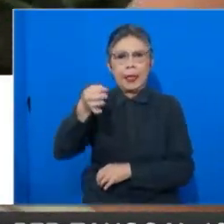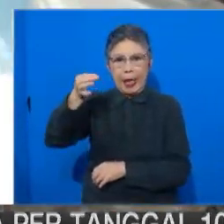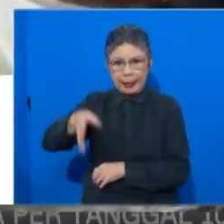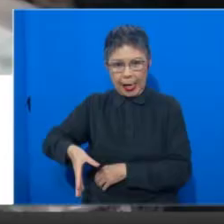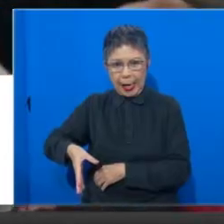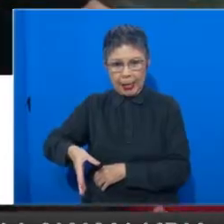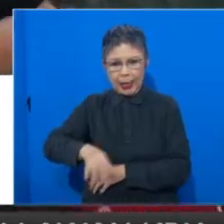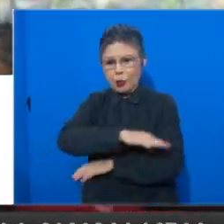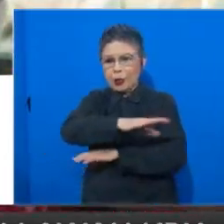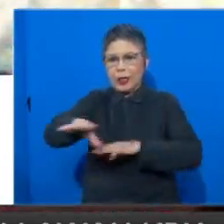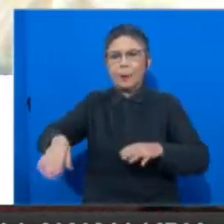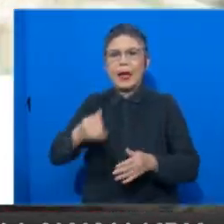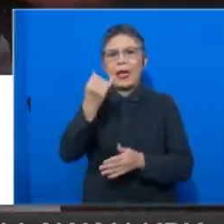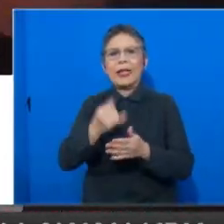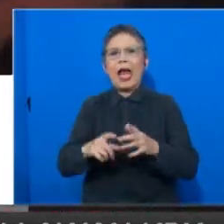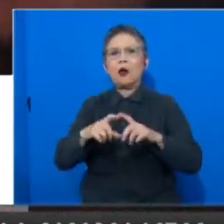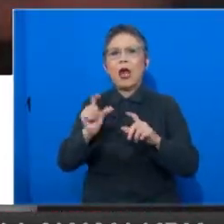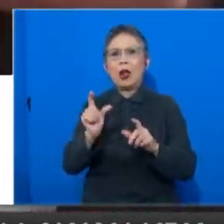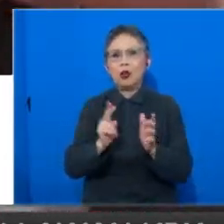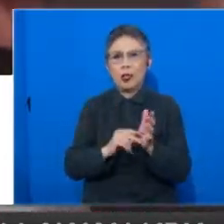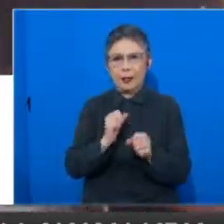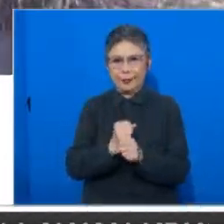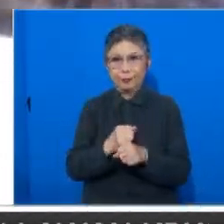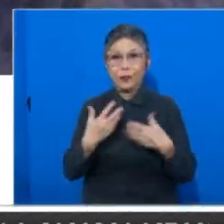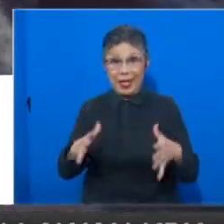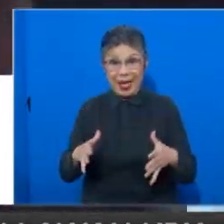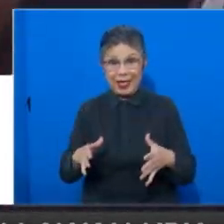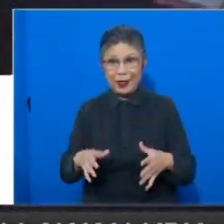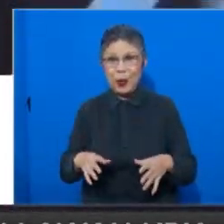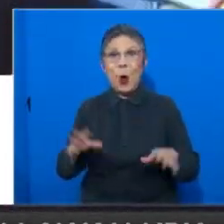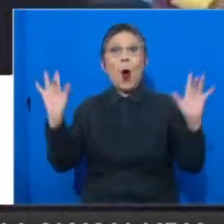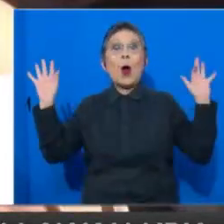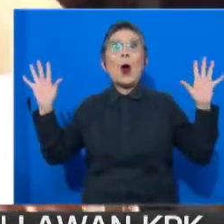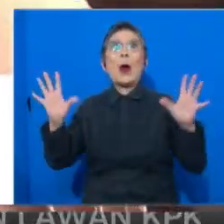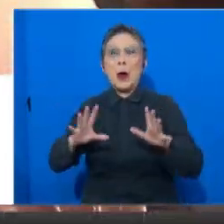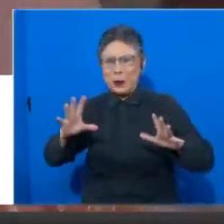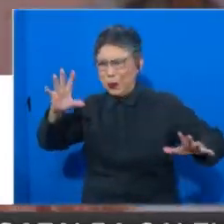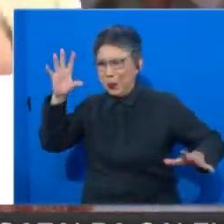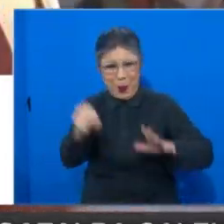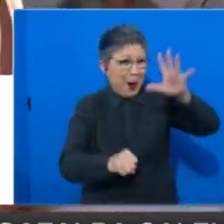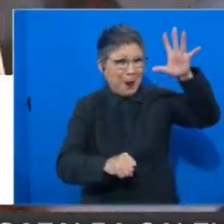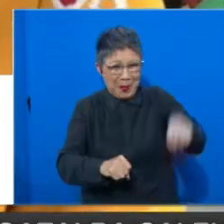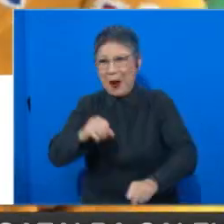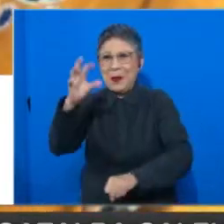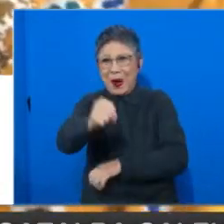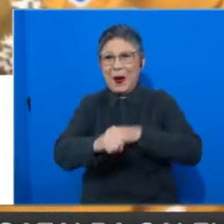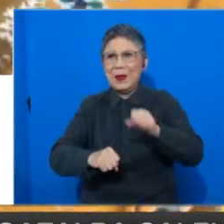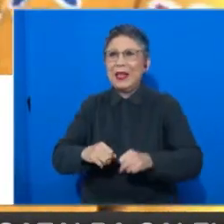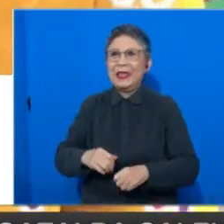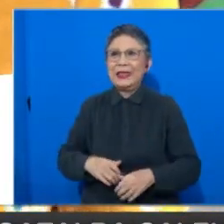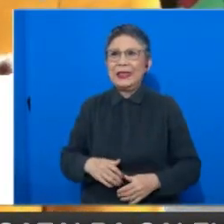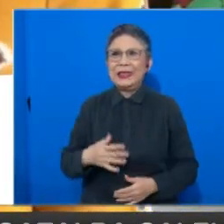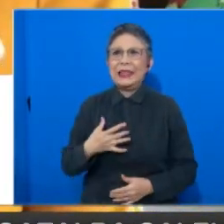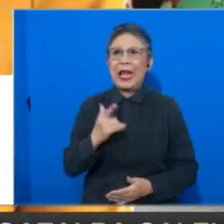ke lapangan. Usai digelar doa bersama, tumpeng klepon langsung menjadi rebutan warga. Caranya kalau bisa ya,